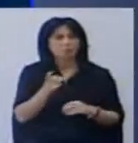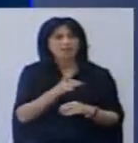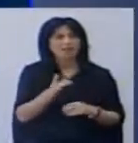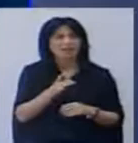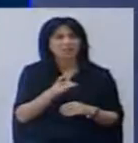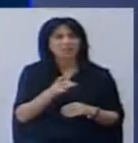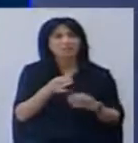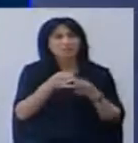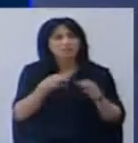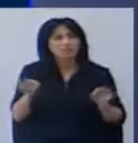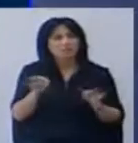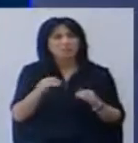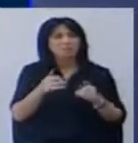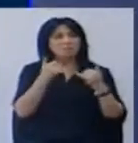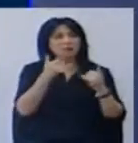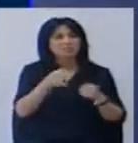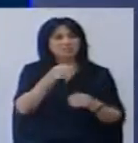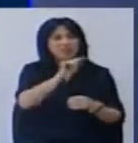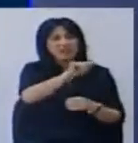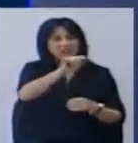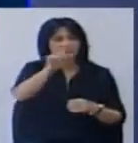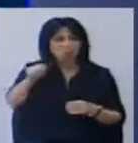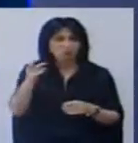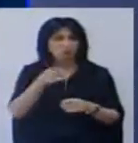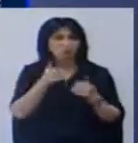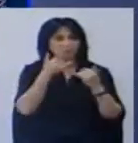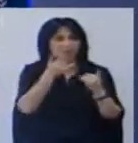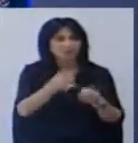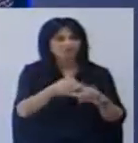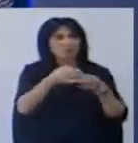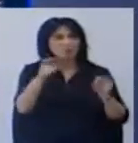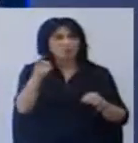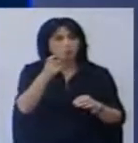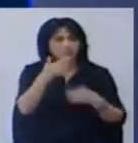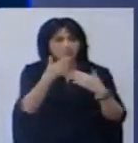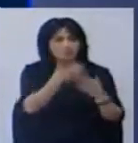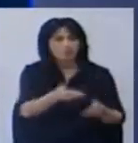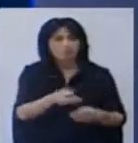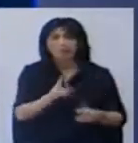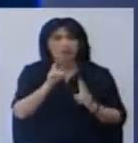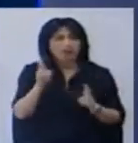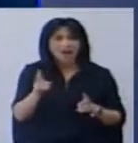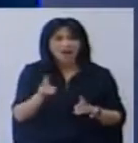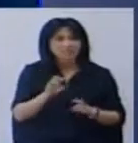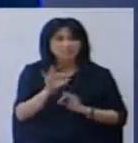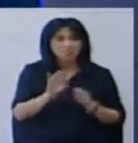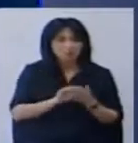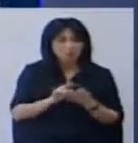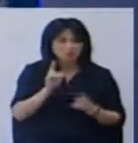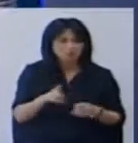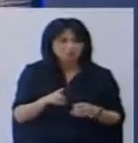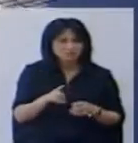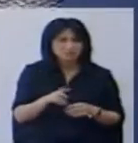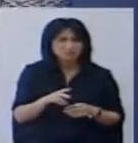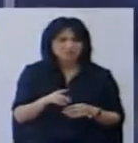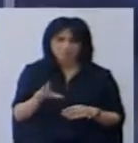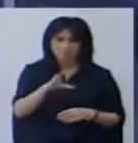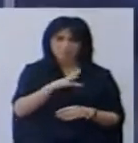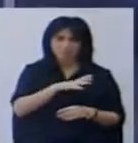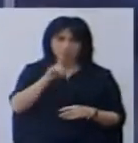რეგიონებს, ცოტა მეტი პატივი შენს მოქალაქეს. იგივე არ იცის ადამიანმა პროექტის დაწერა, რაღა